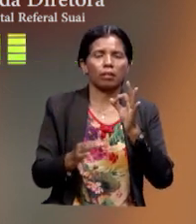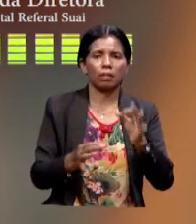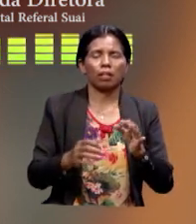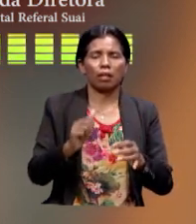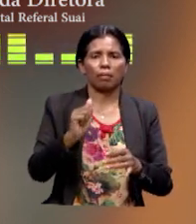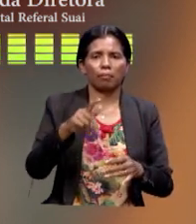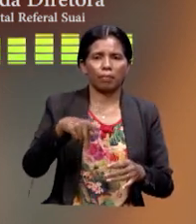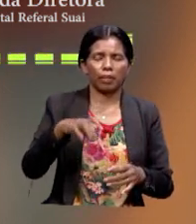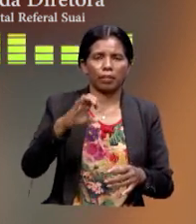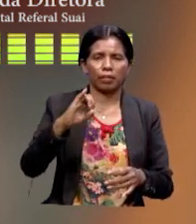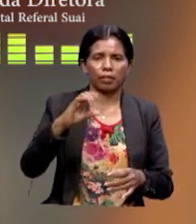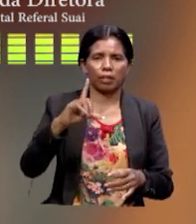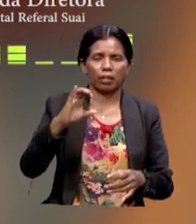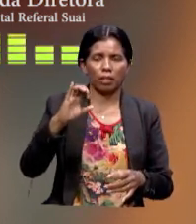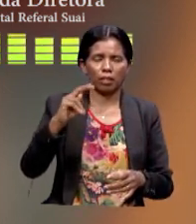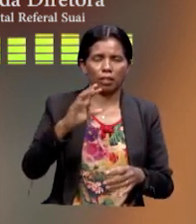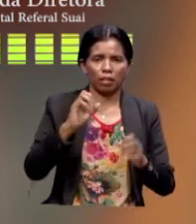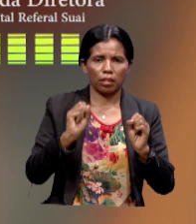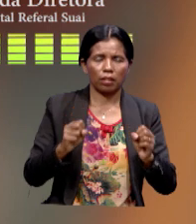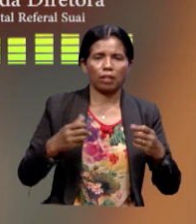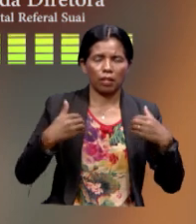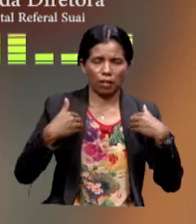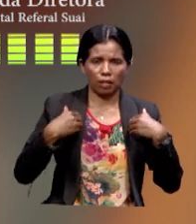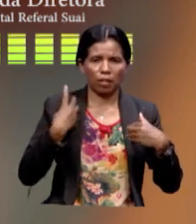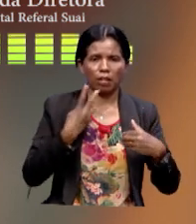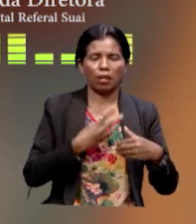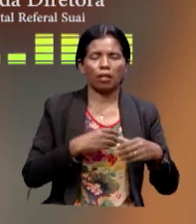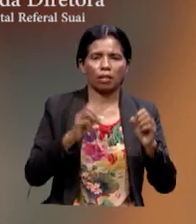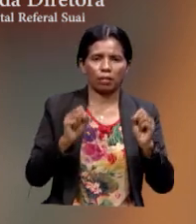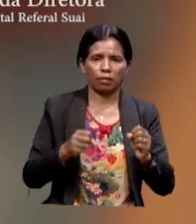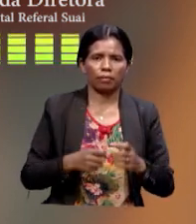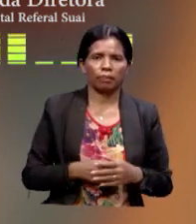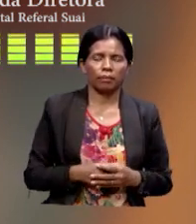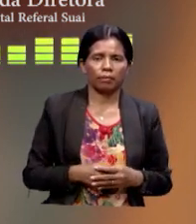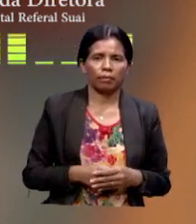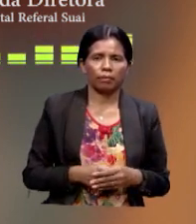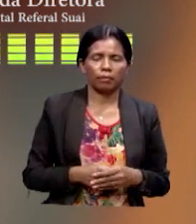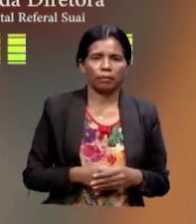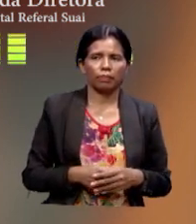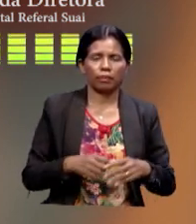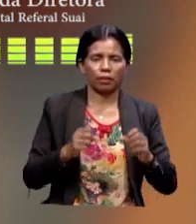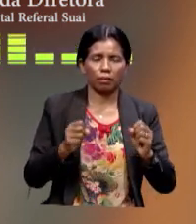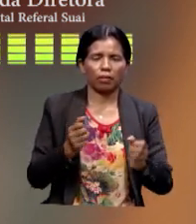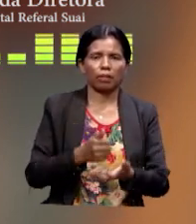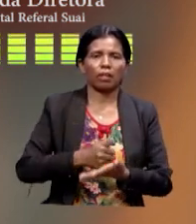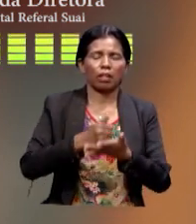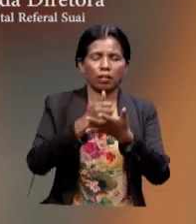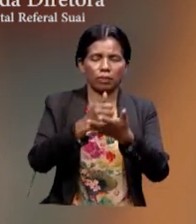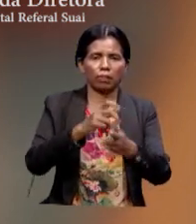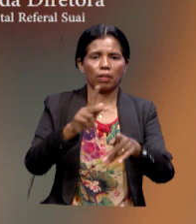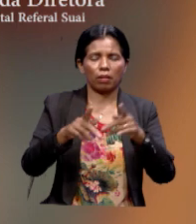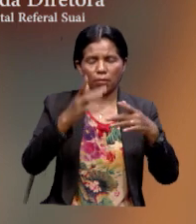lagi, ya beli stroke hotel, ya stone, antibiotik, ya bema dia, ya, ho, ini mah hotel atin, temen itu bapak